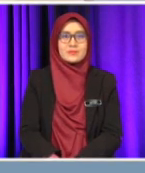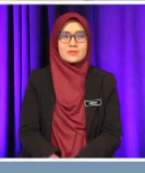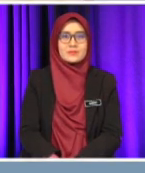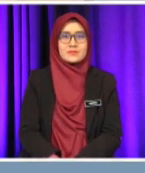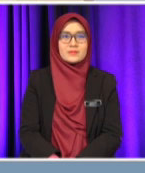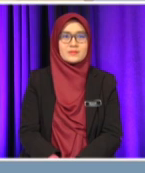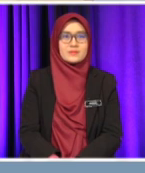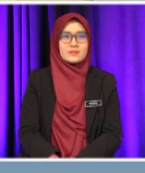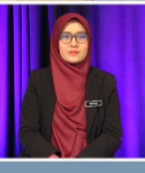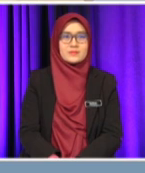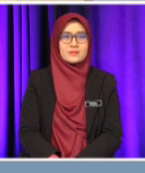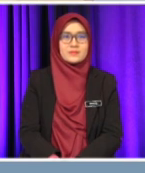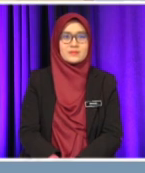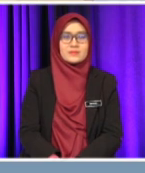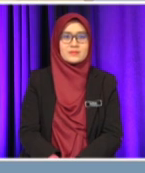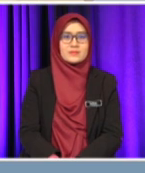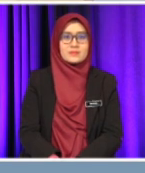langkah penyediaan